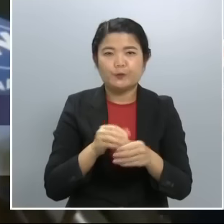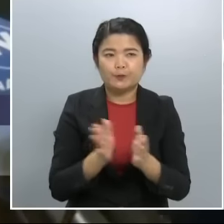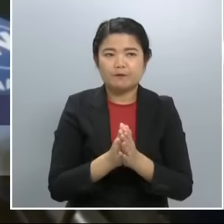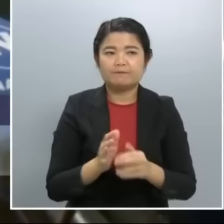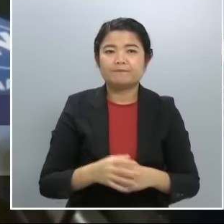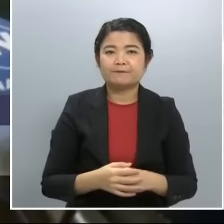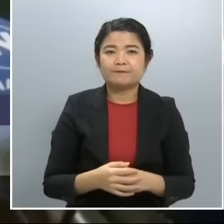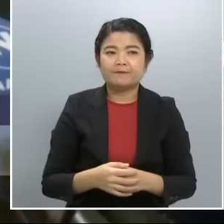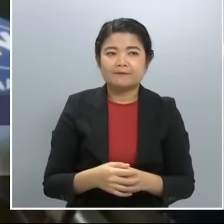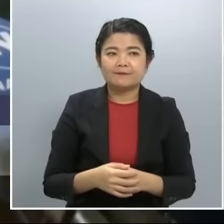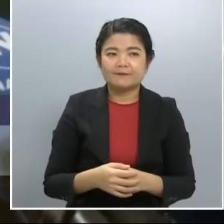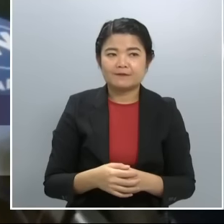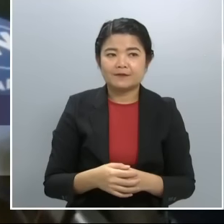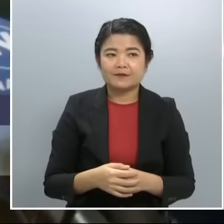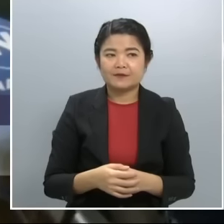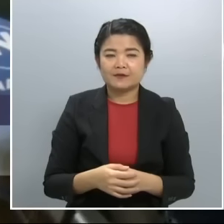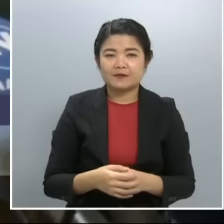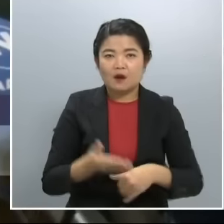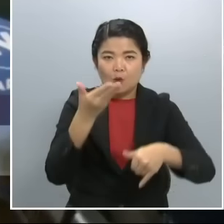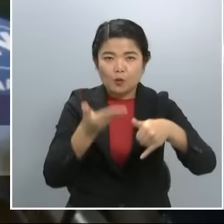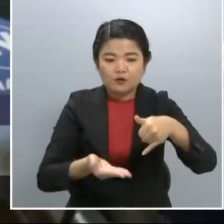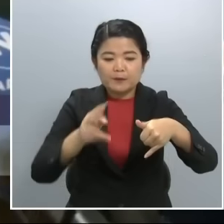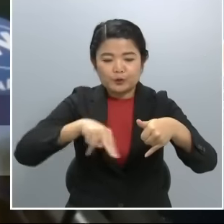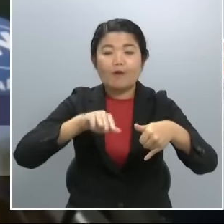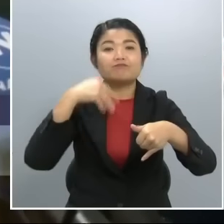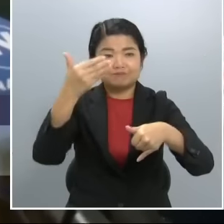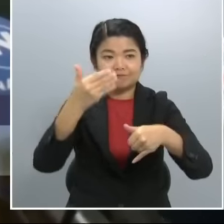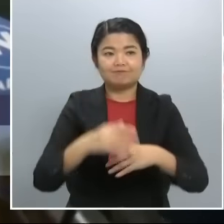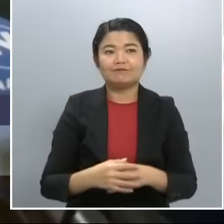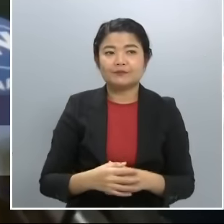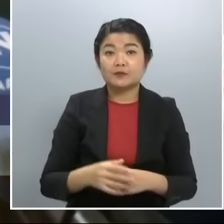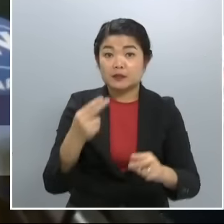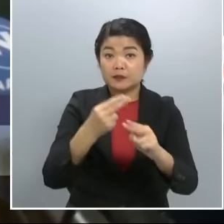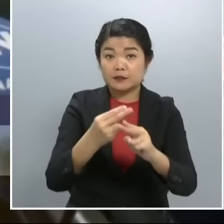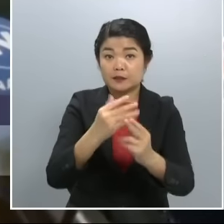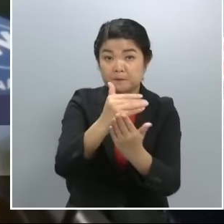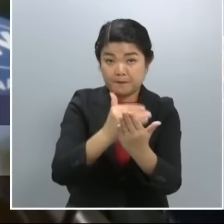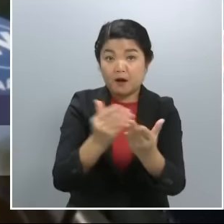ก็ต้องตรวจสอบคุณสมบัติก่อนค่ะตอนนี้อยู่ในช่วงนั้นค่ะ ก็คือรายชื่อมาครบหรือยังคะ